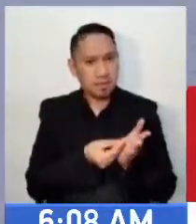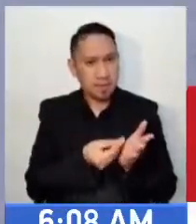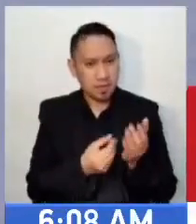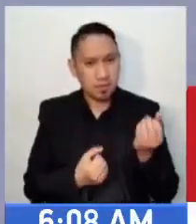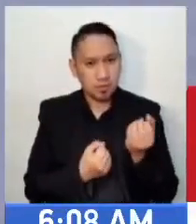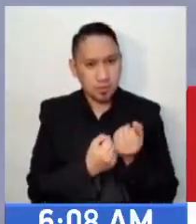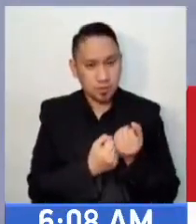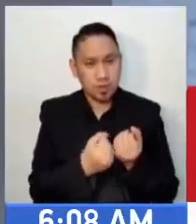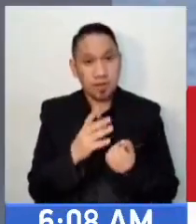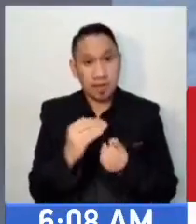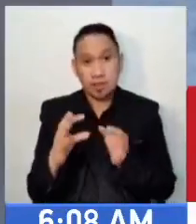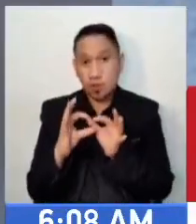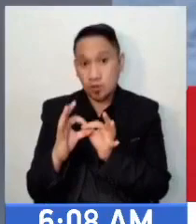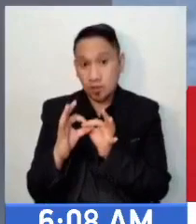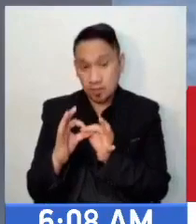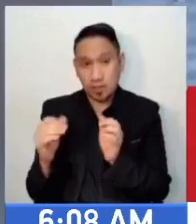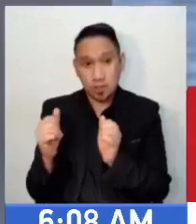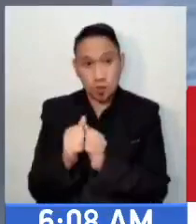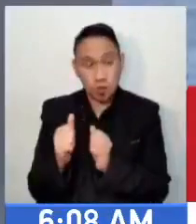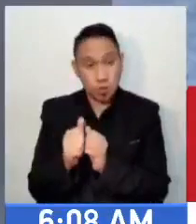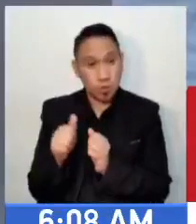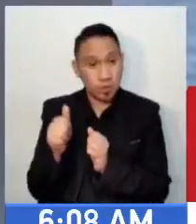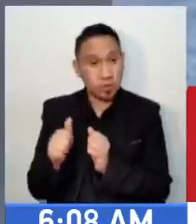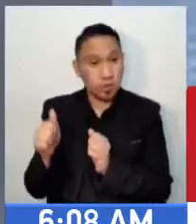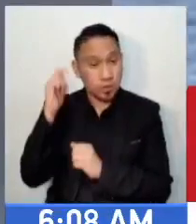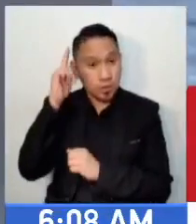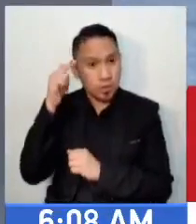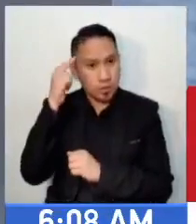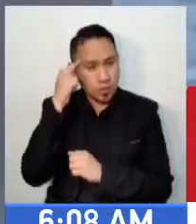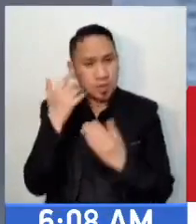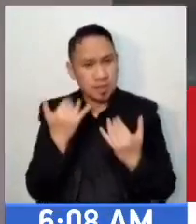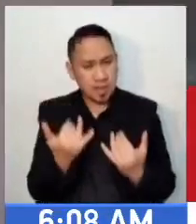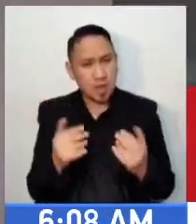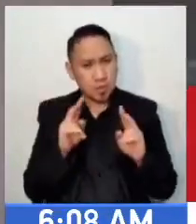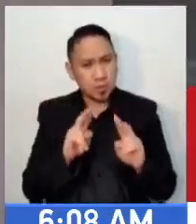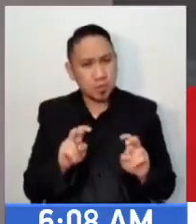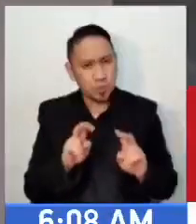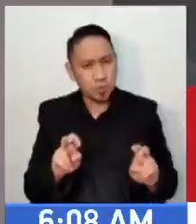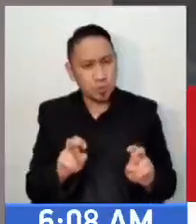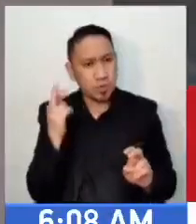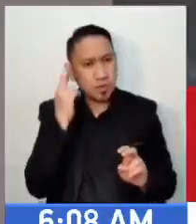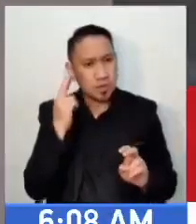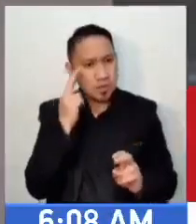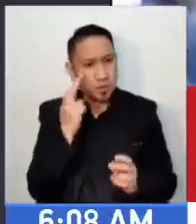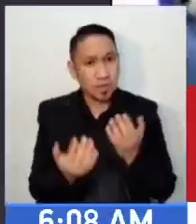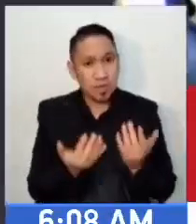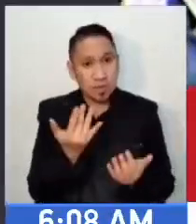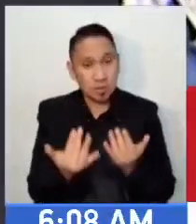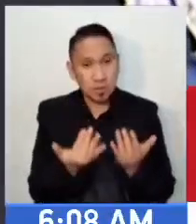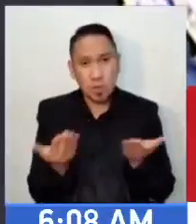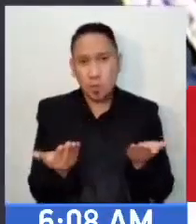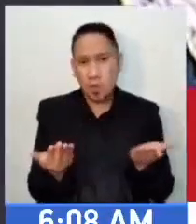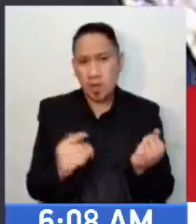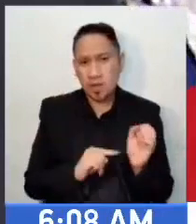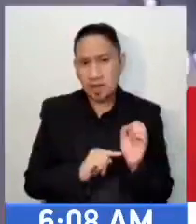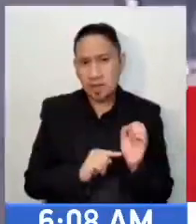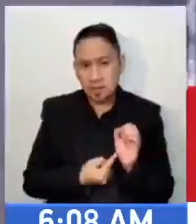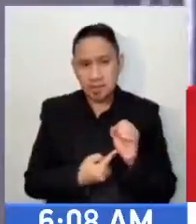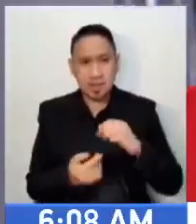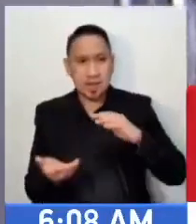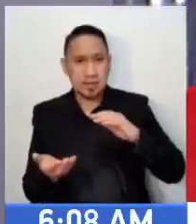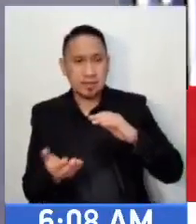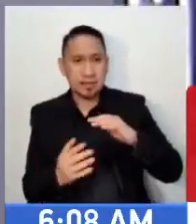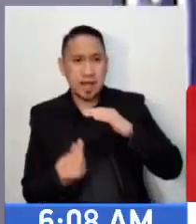otoridad. Inaalam pa ng Philippine Coast Guard ang sanhi ng apoy pero natukoy nilang nagsimula ito sa accommodation area na nasa ibabang bahagi ng